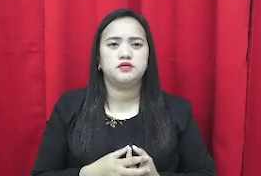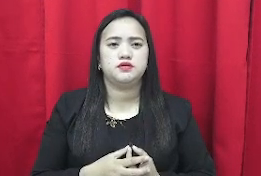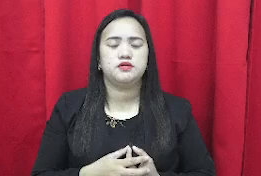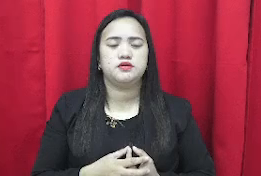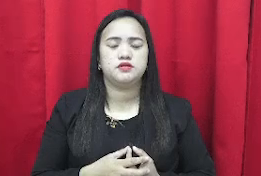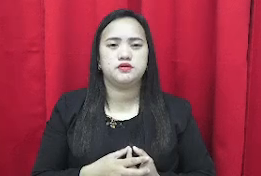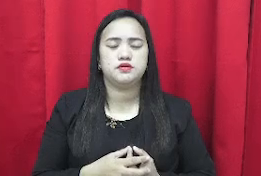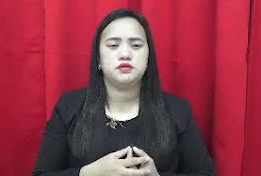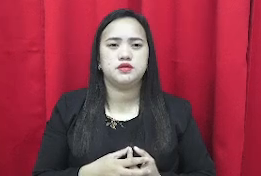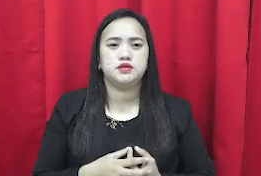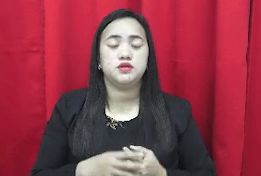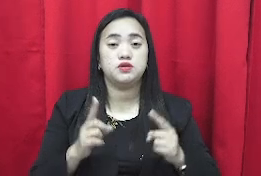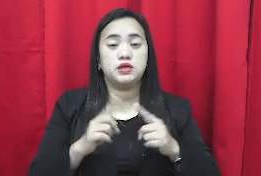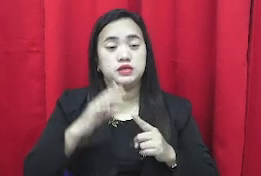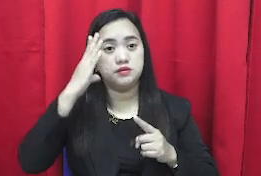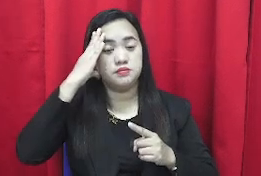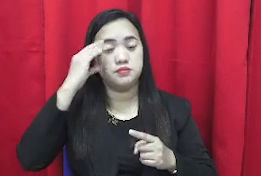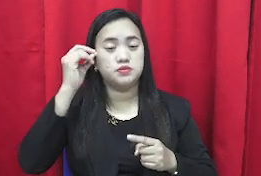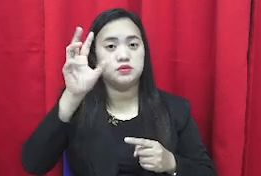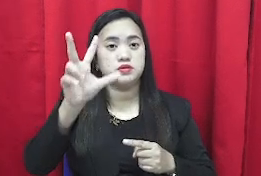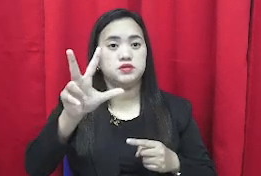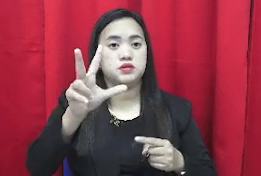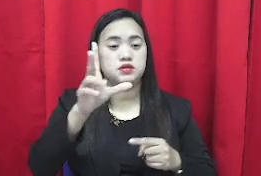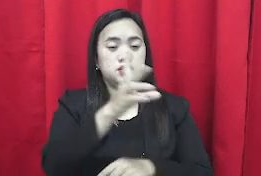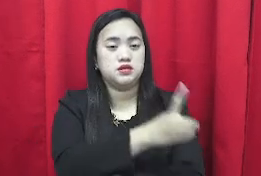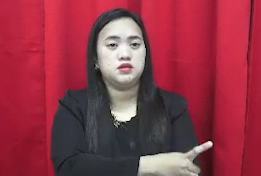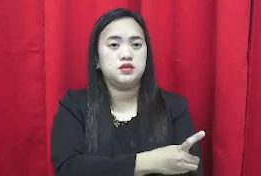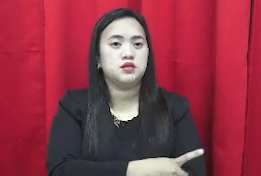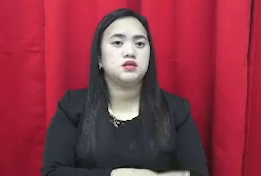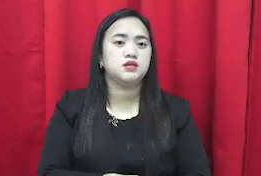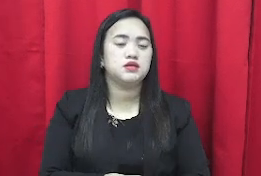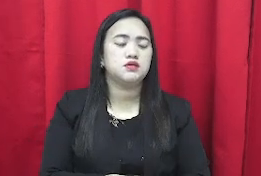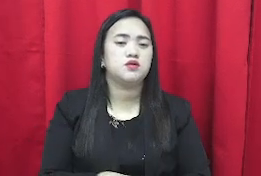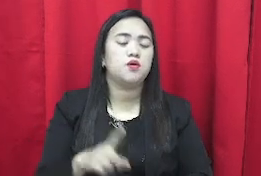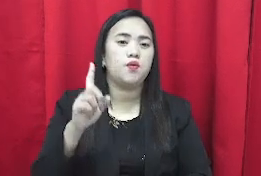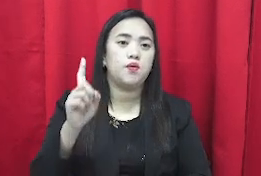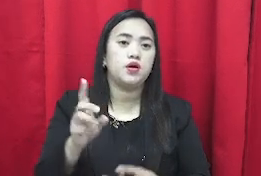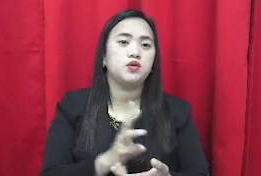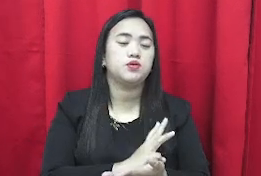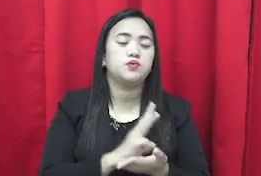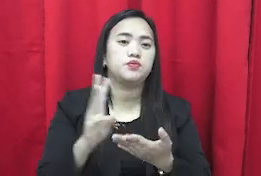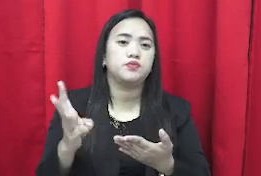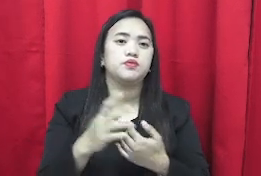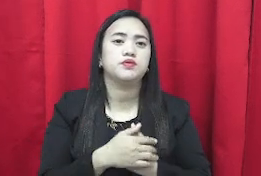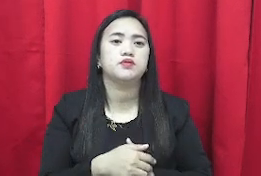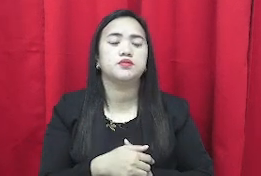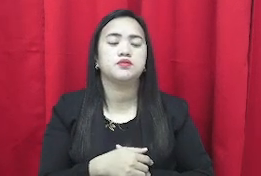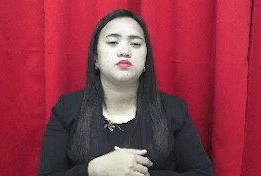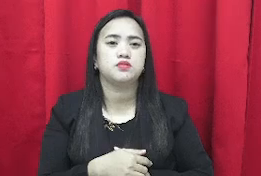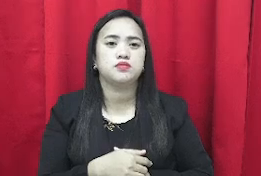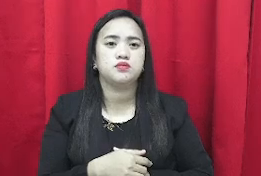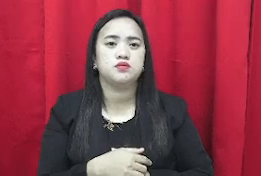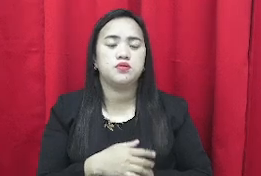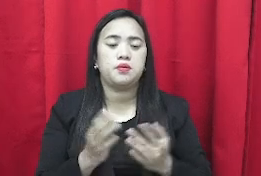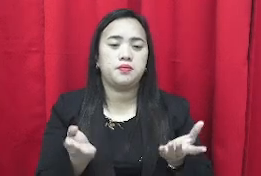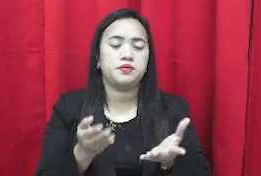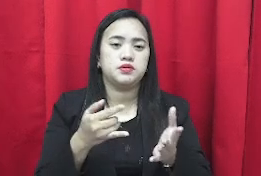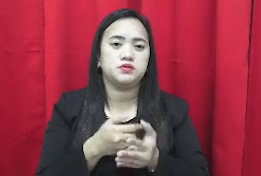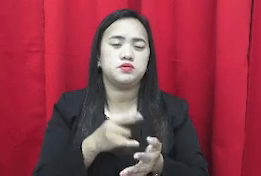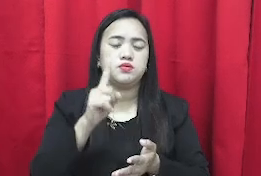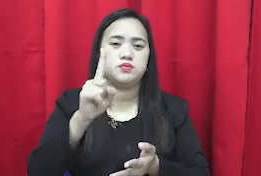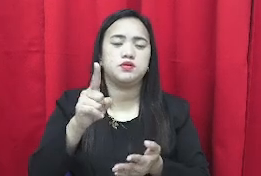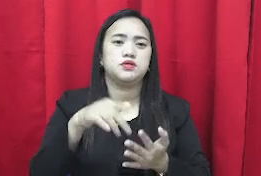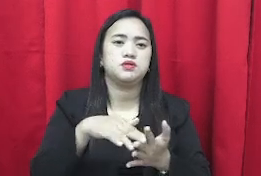man makaranas sila ng tatlong araw makaranas sila ng isang linggo e gasino naman yung 155 para